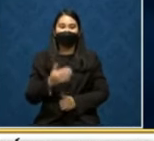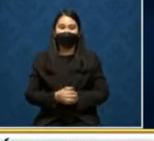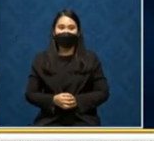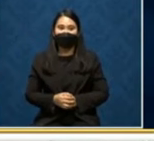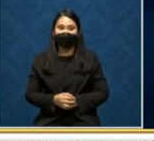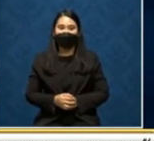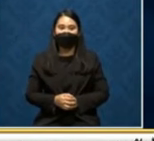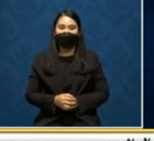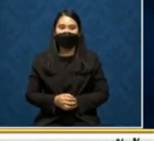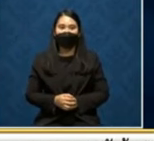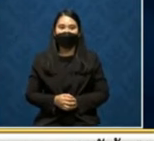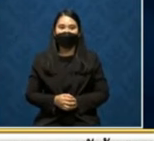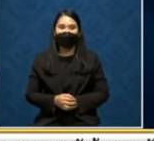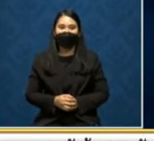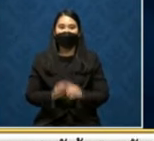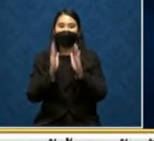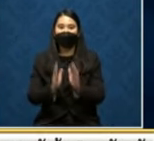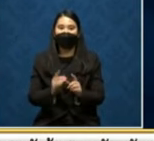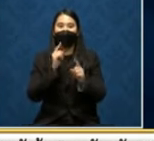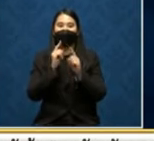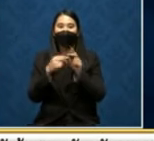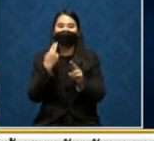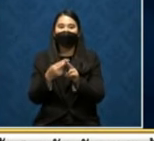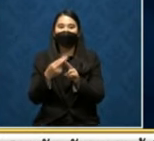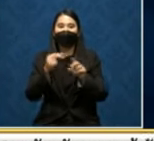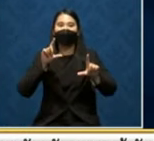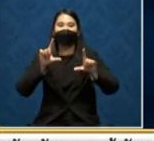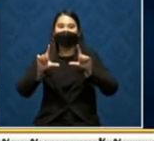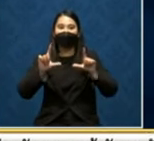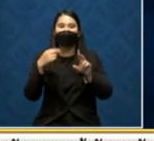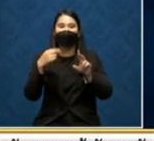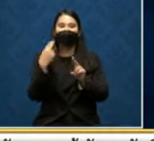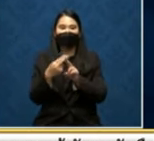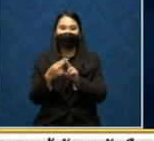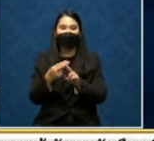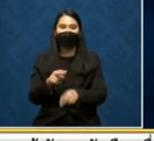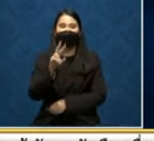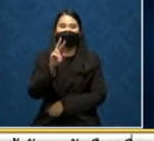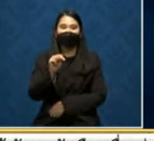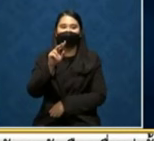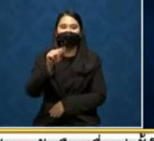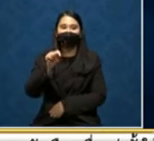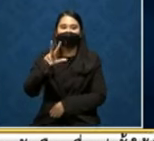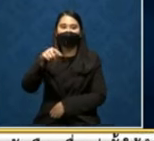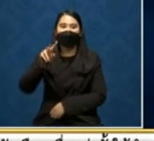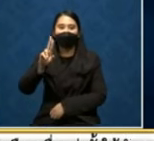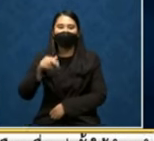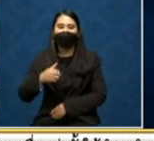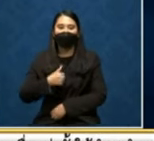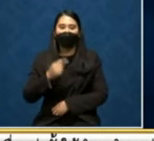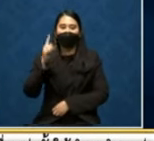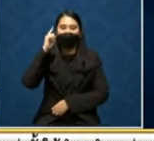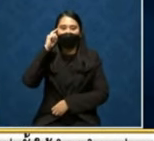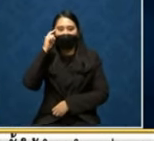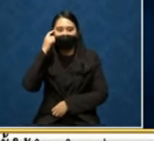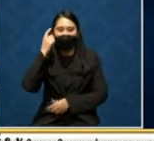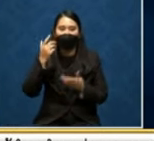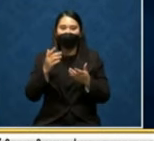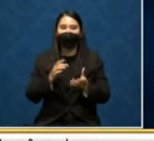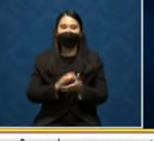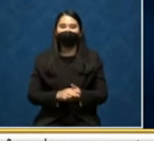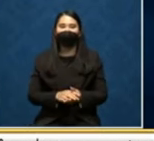คนที่เข้าไปเคลียร์ใช้ชื่อไลน์ว่าณัฐพรโตประยูรกลัวเขาจะไม่รู้เรื่องกลัว